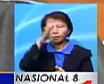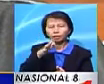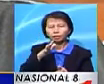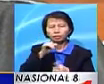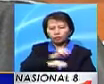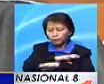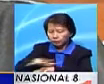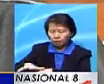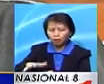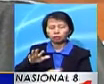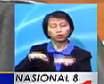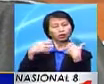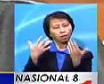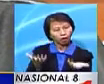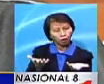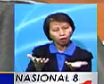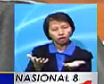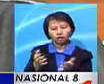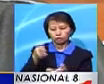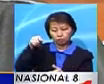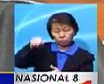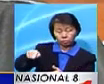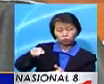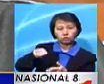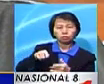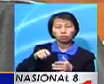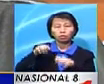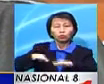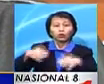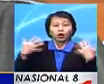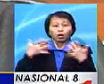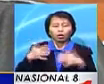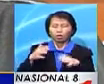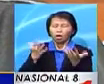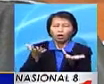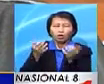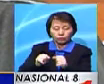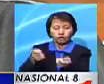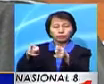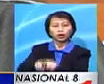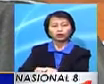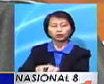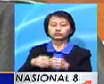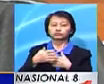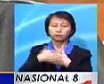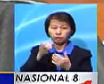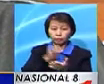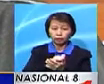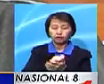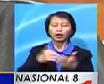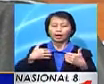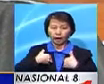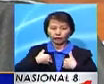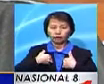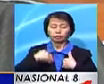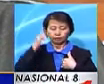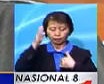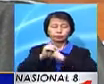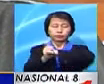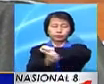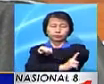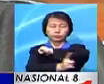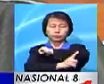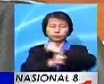yang mempengaruhi dan bagaimana benda itu boleh berlaku. Selepas itu tentulah ada tindakan tata tertib yang